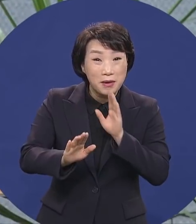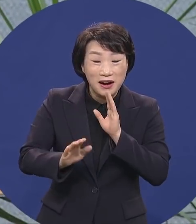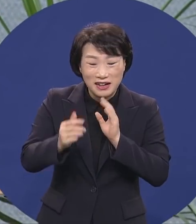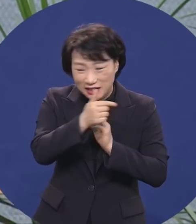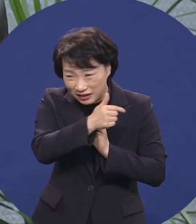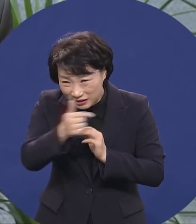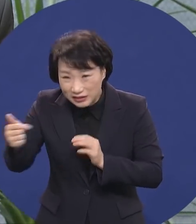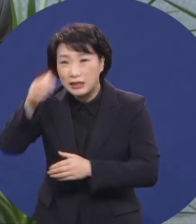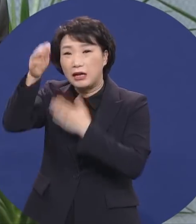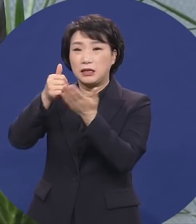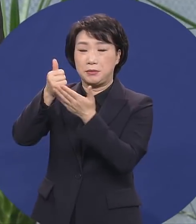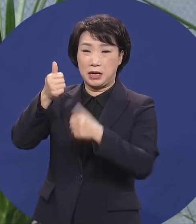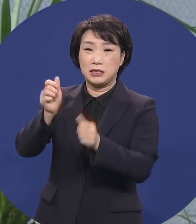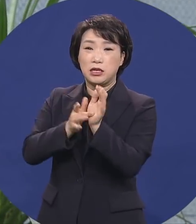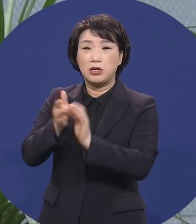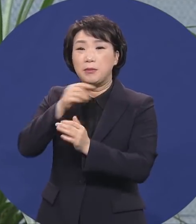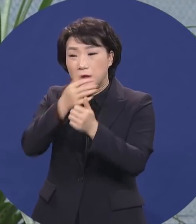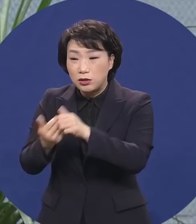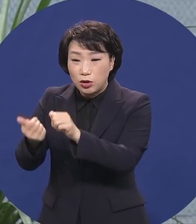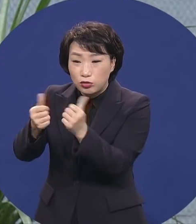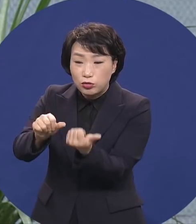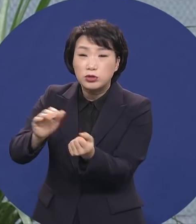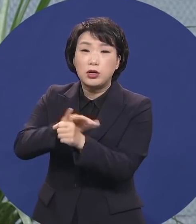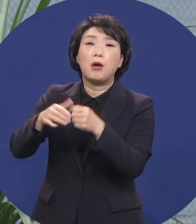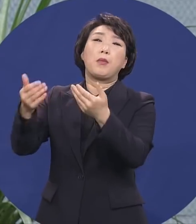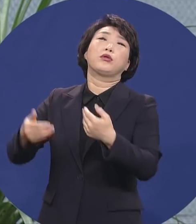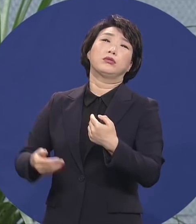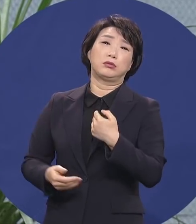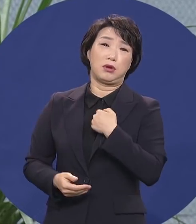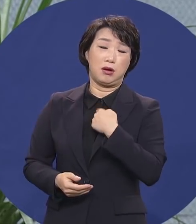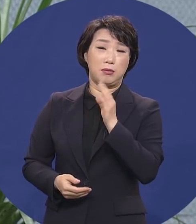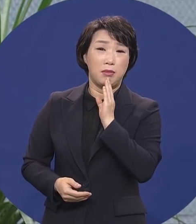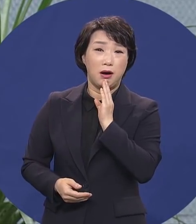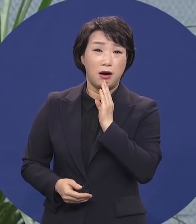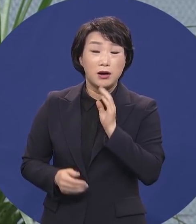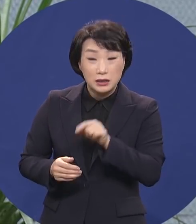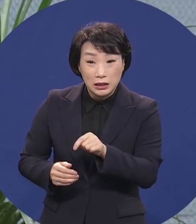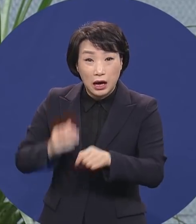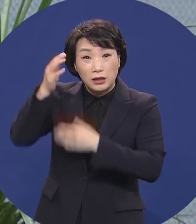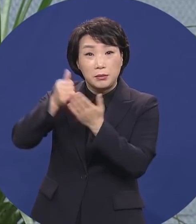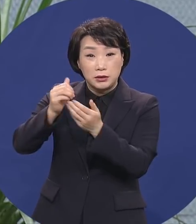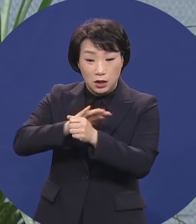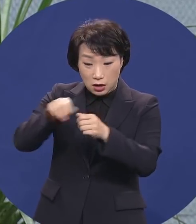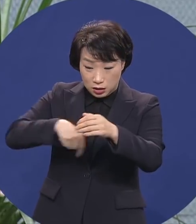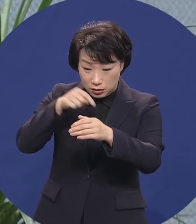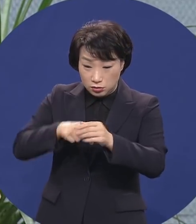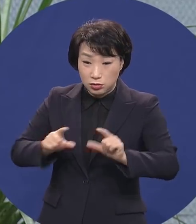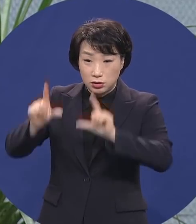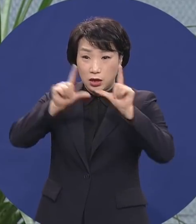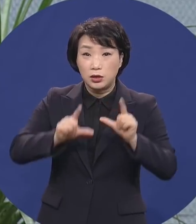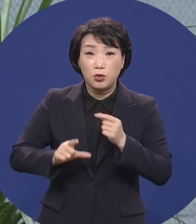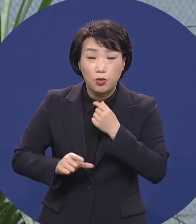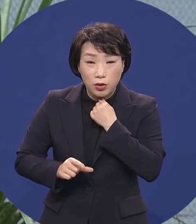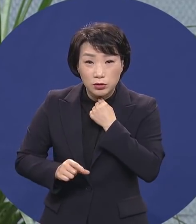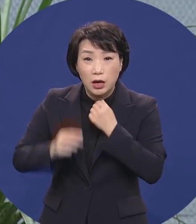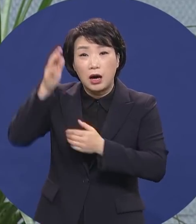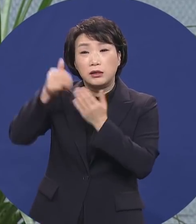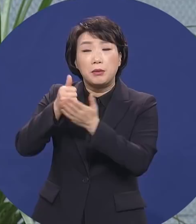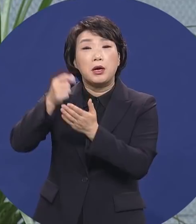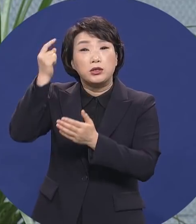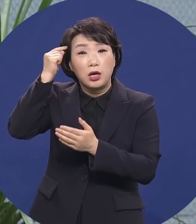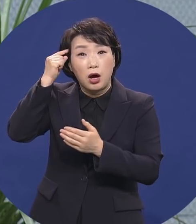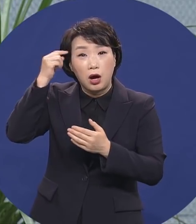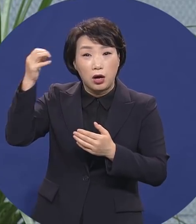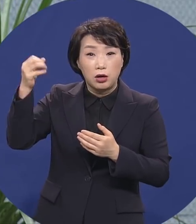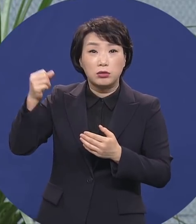흘린 사랑을 입은 내가 그 사랑 안에서 살기를 바라시는 하나님의